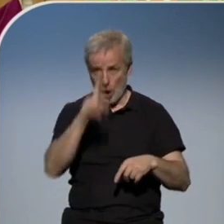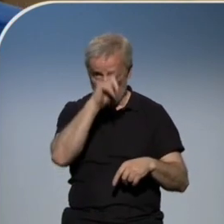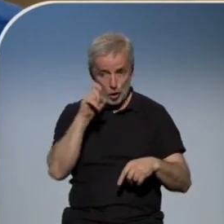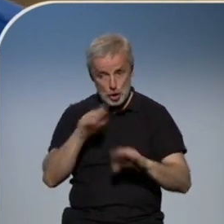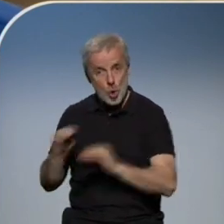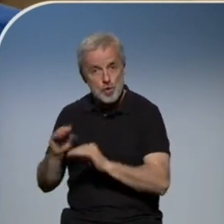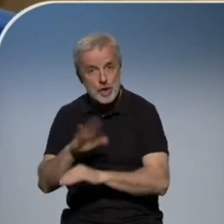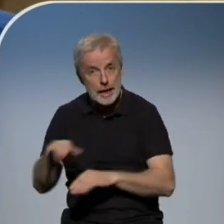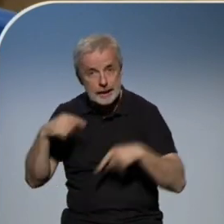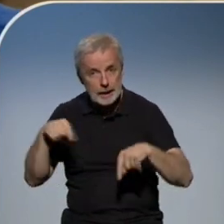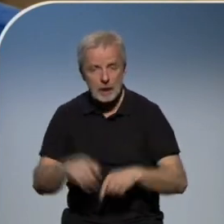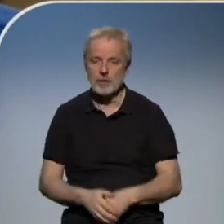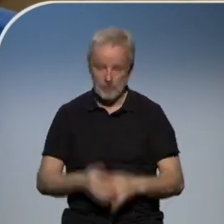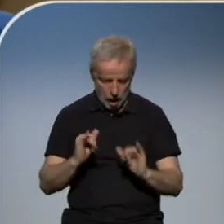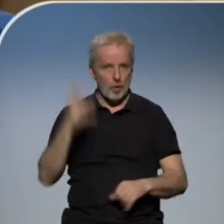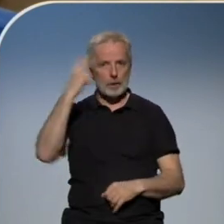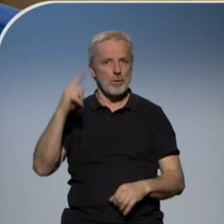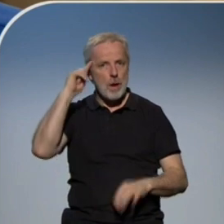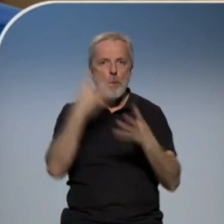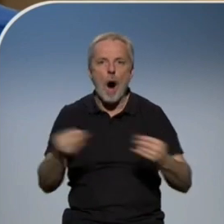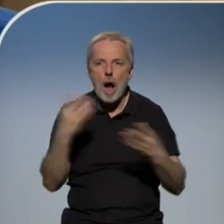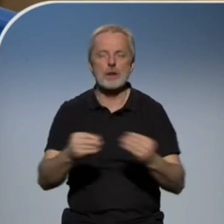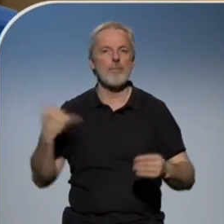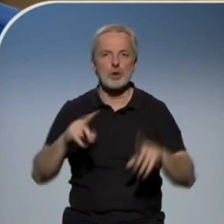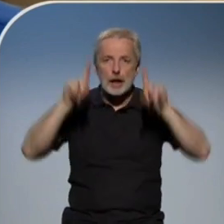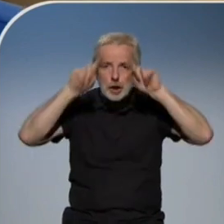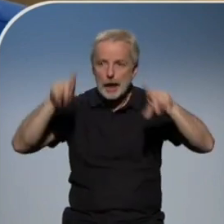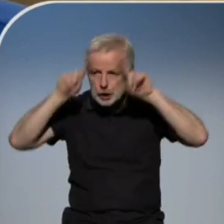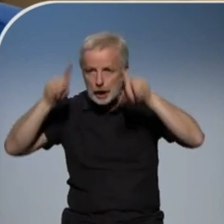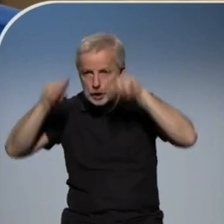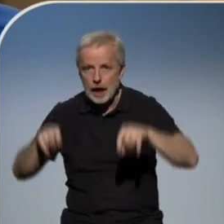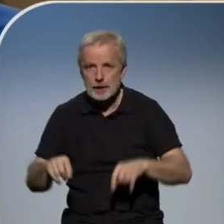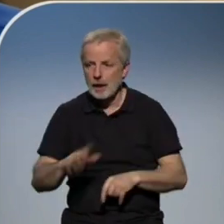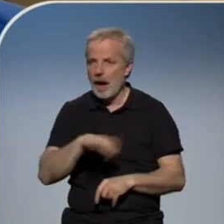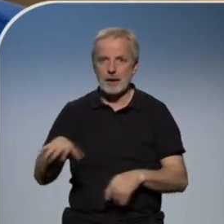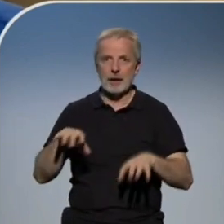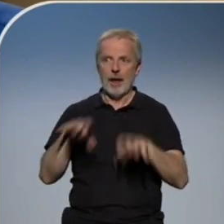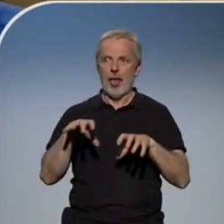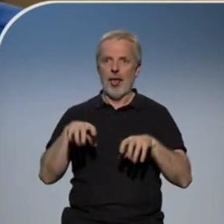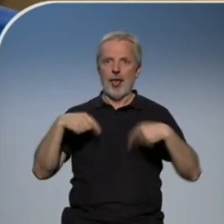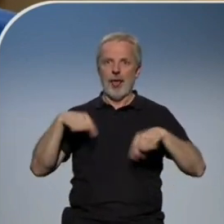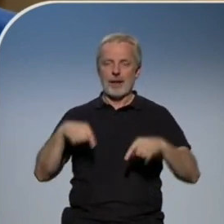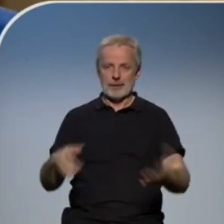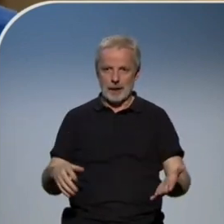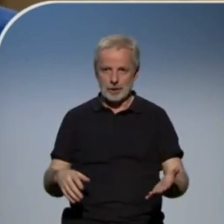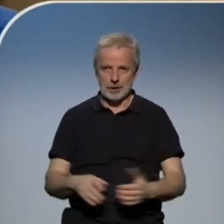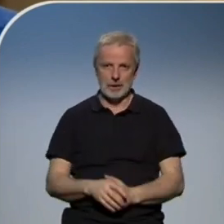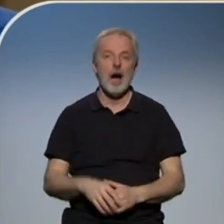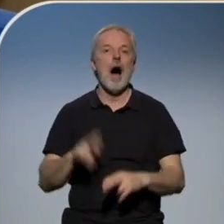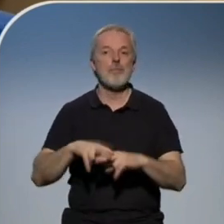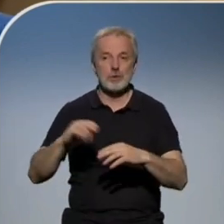Jenom si vemte všechny ty čerty a strachy, kterými děti strašíme permanentně. Naši autoritou strašíme děti a potom se v dospělosti bojíme